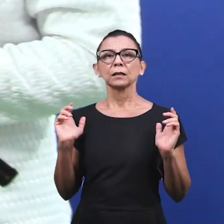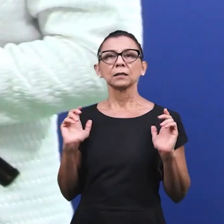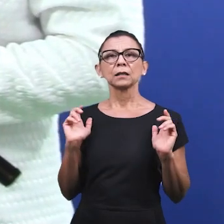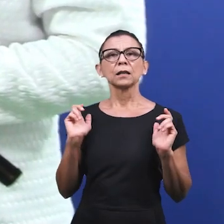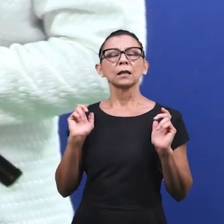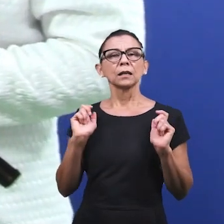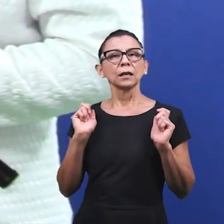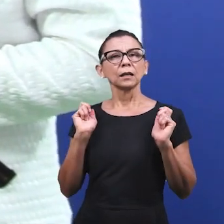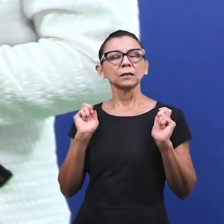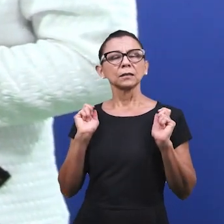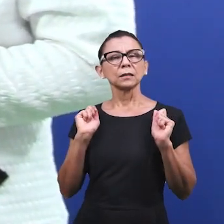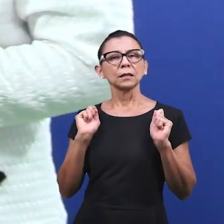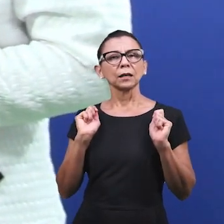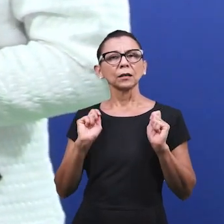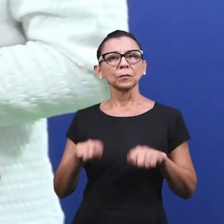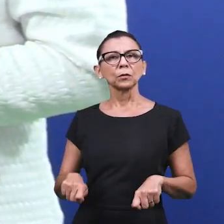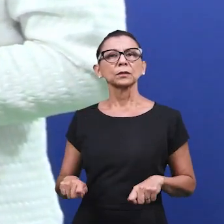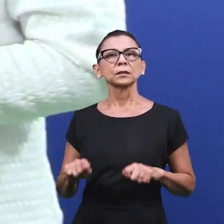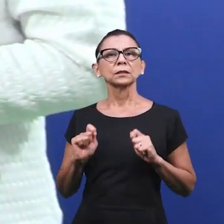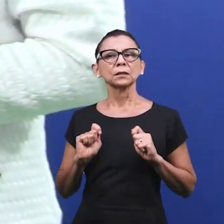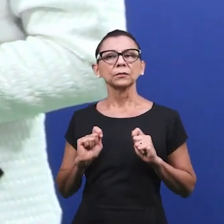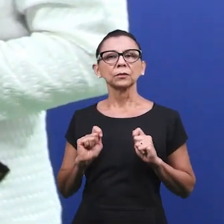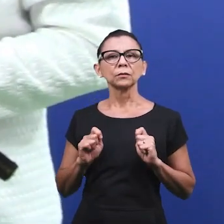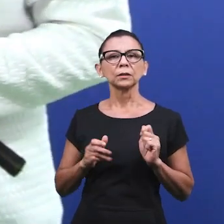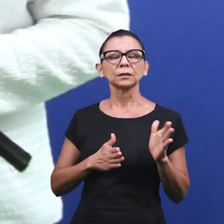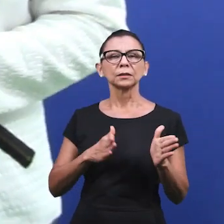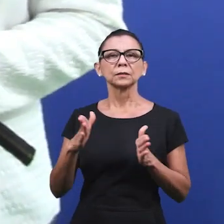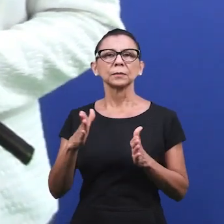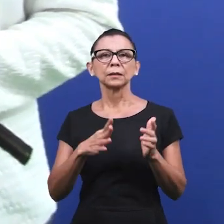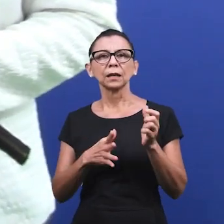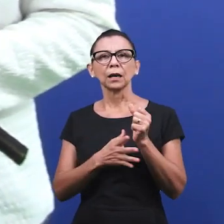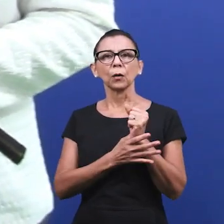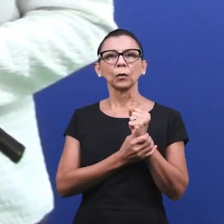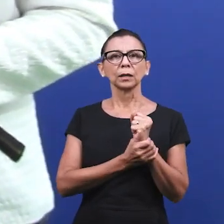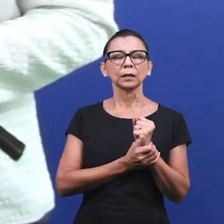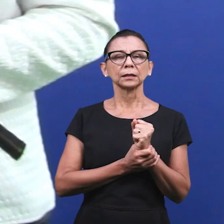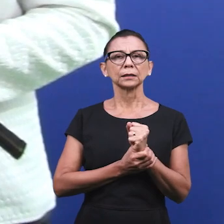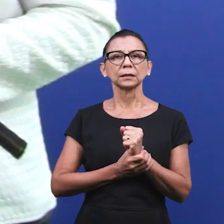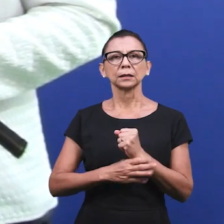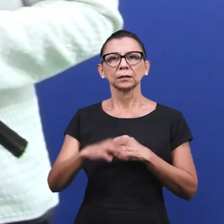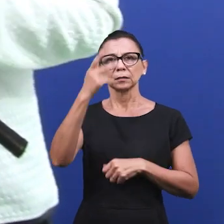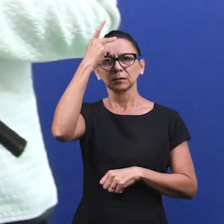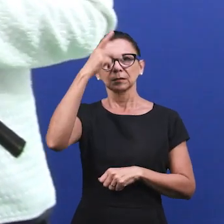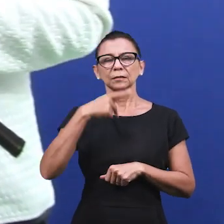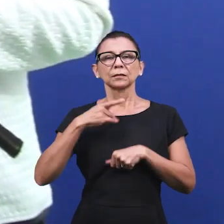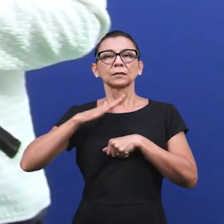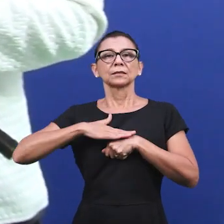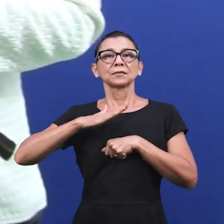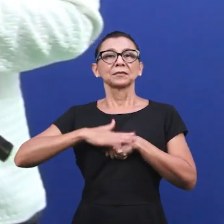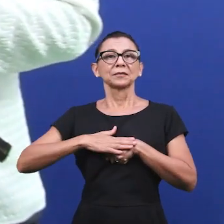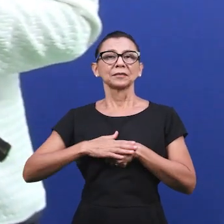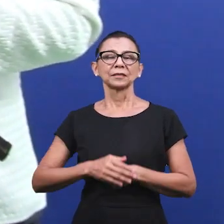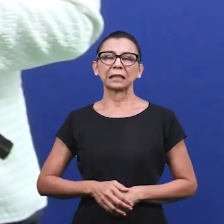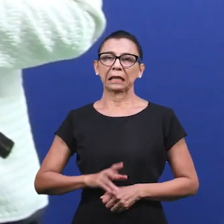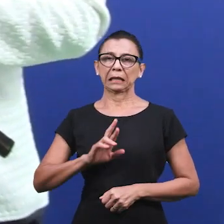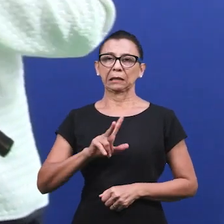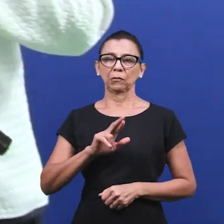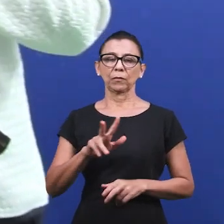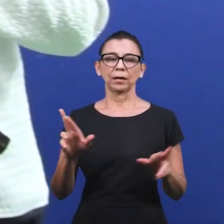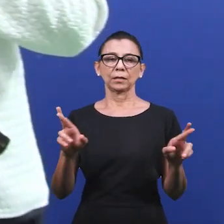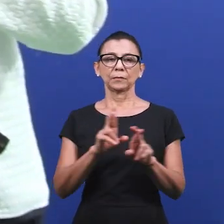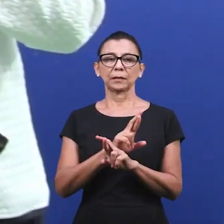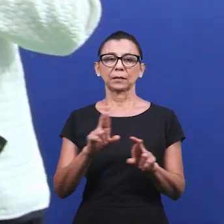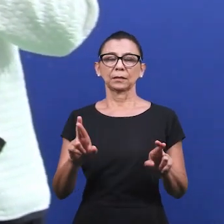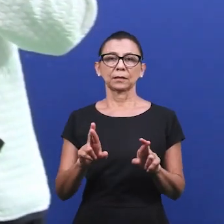possibilité, condition de porter pour utilisation avec sûreté et autonomie. Donc, cela n'est pas